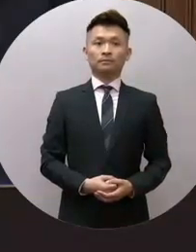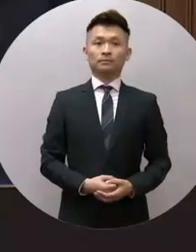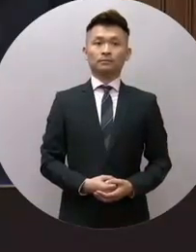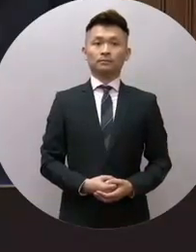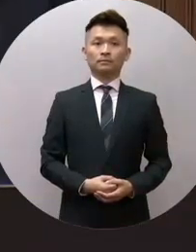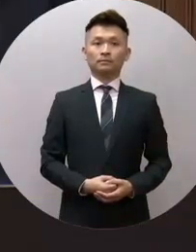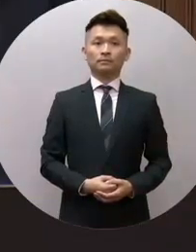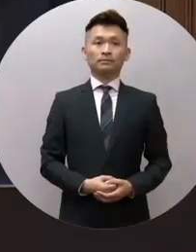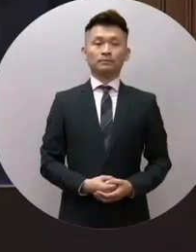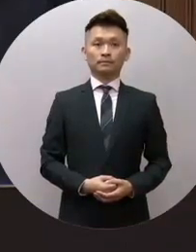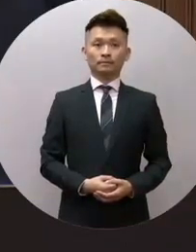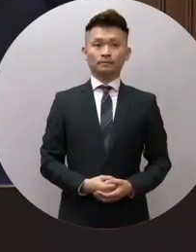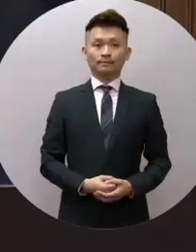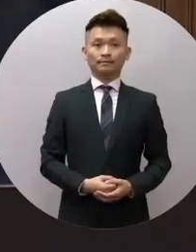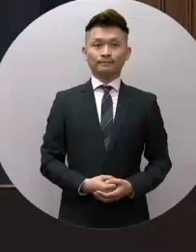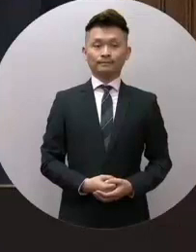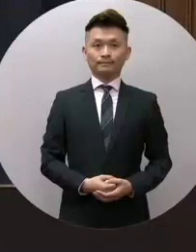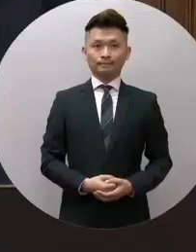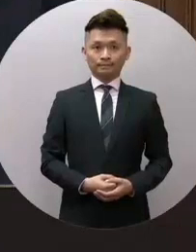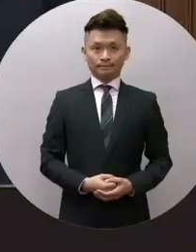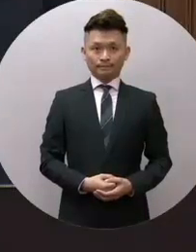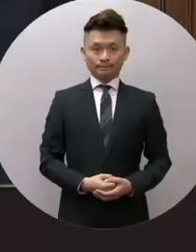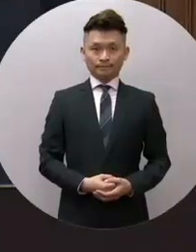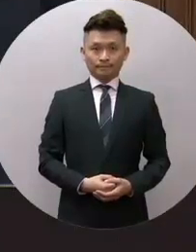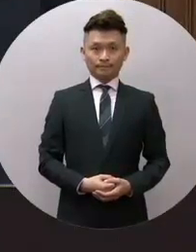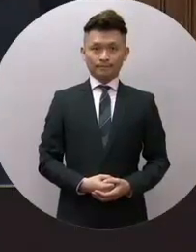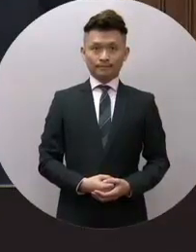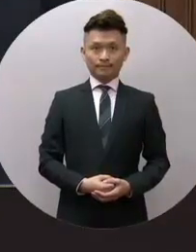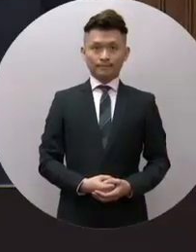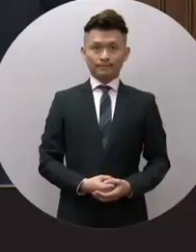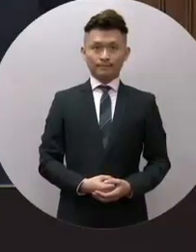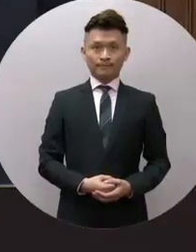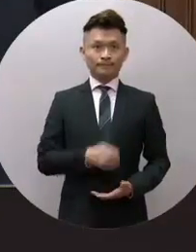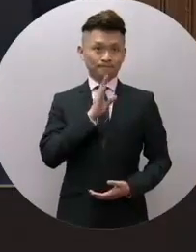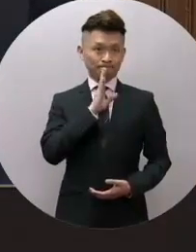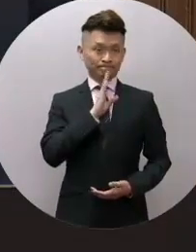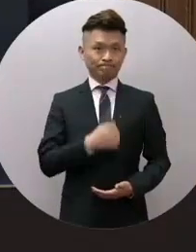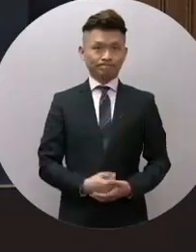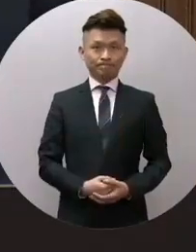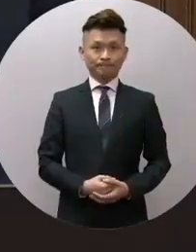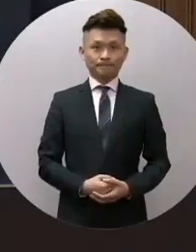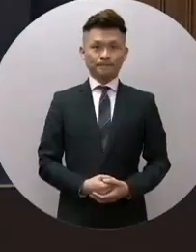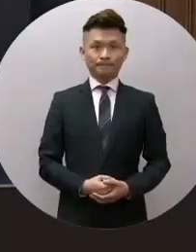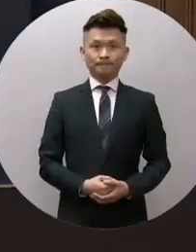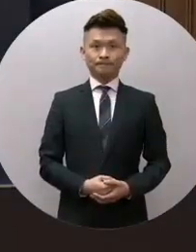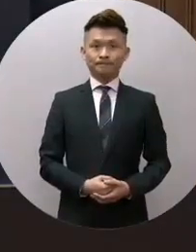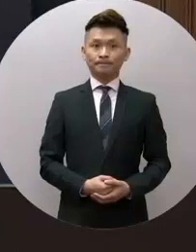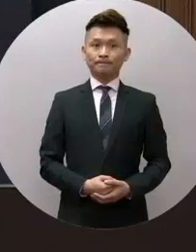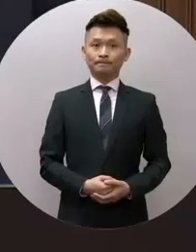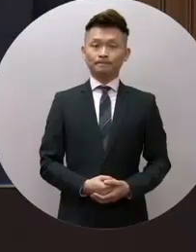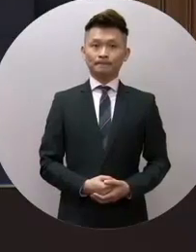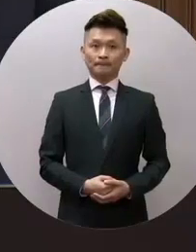8个原民乡，所以我对于这种问题并不陌生。那刚才委员讲的也很有道理，就